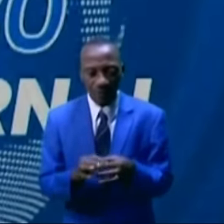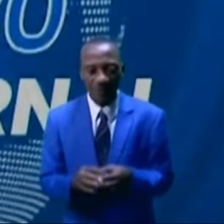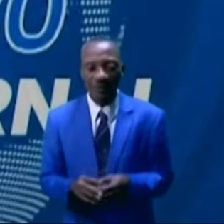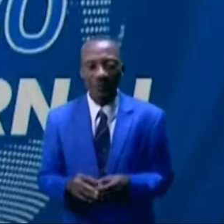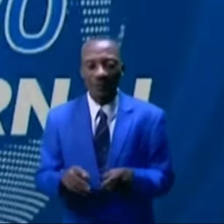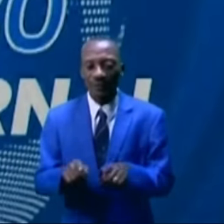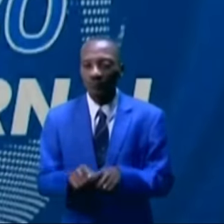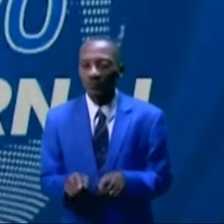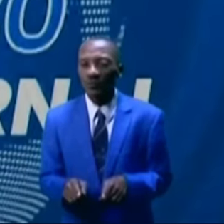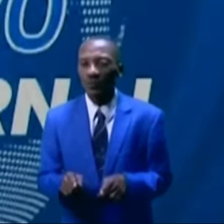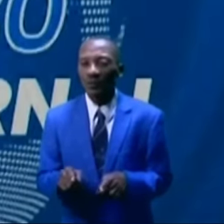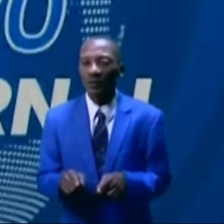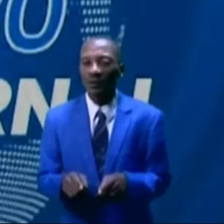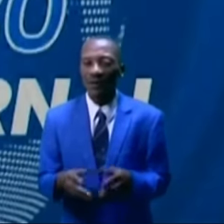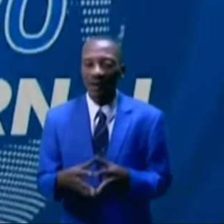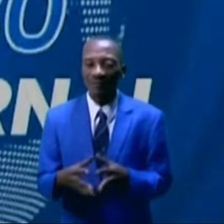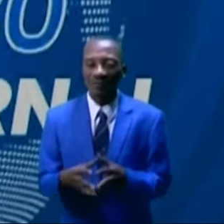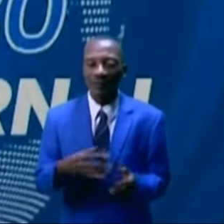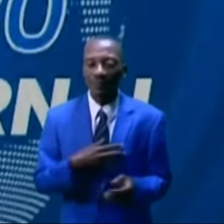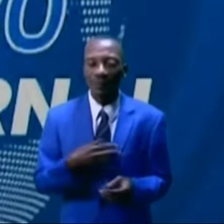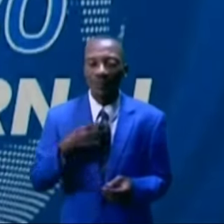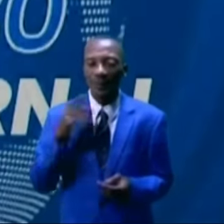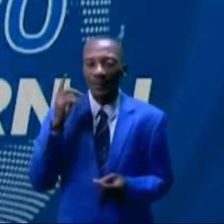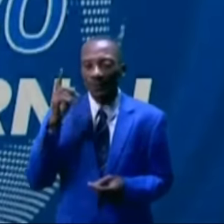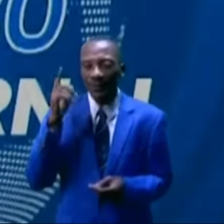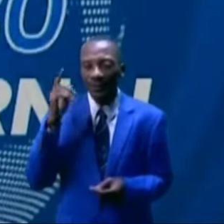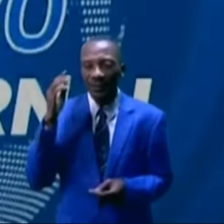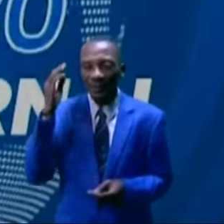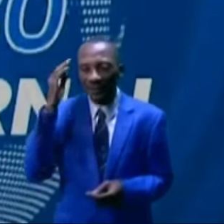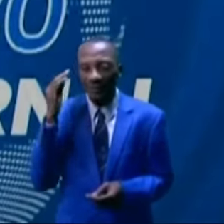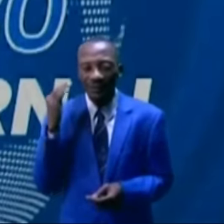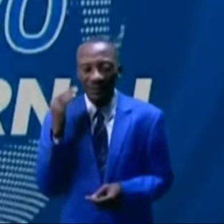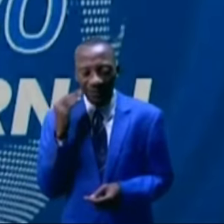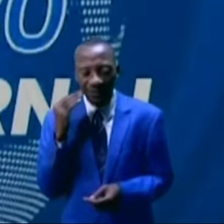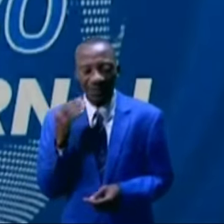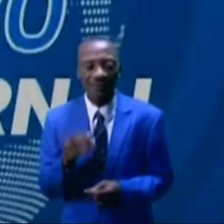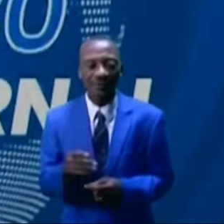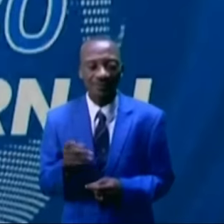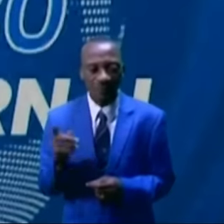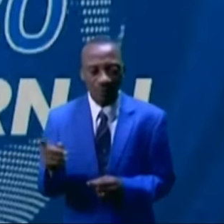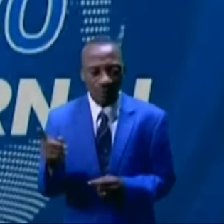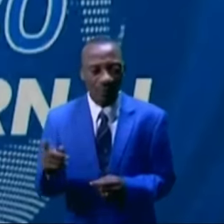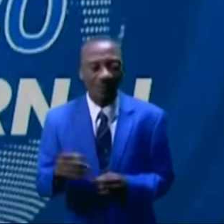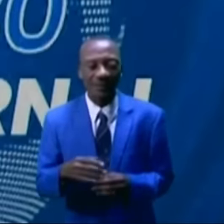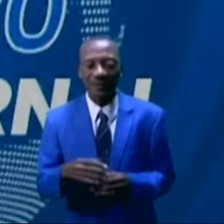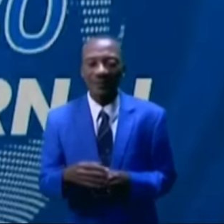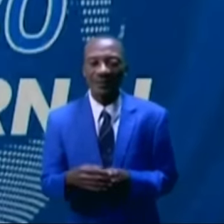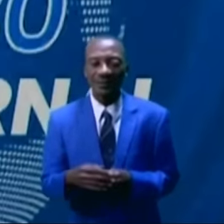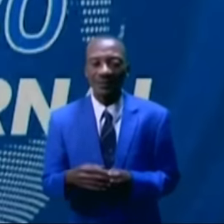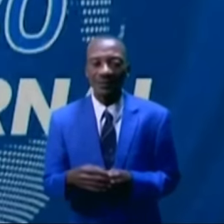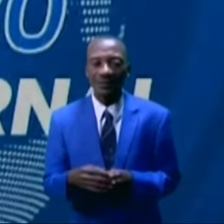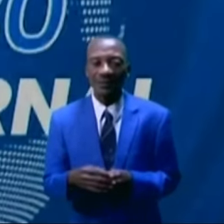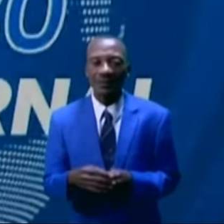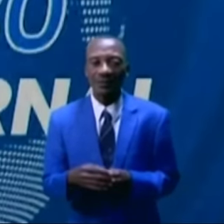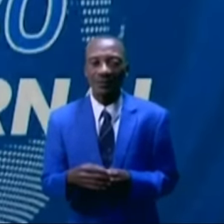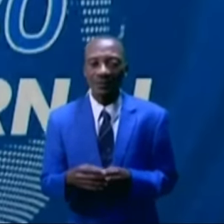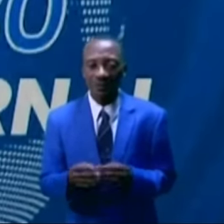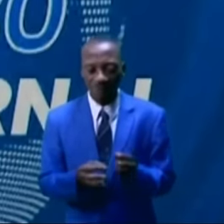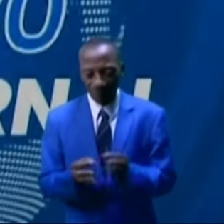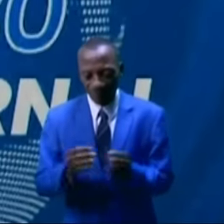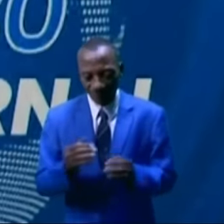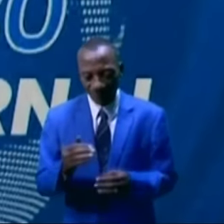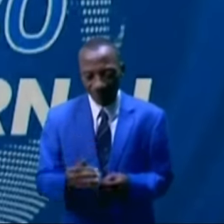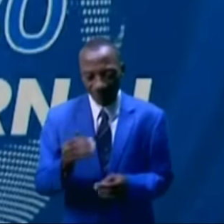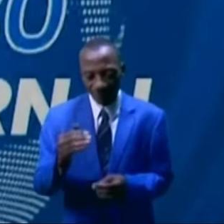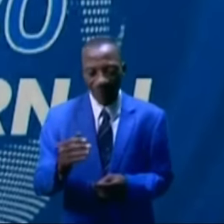la première ministre Judith Suminwa et ses hôtes. La chef du gouvernement a reçu en audience la délégation de la MONUSCO, les ambassadeurs